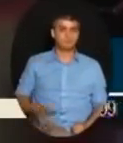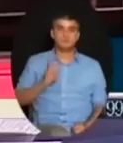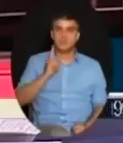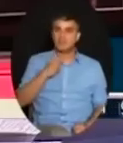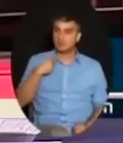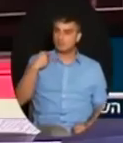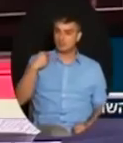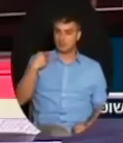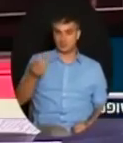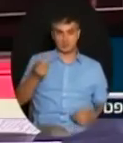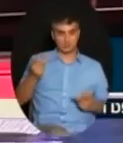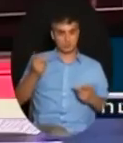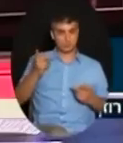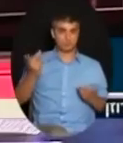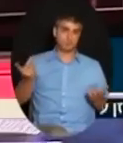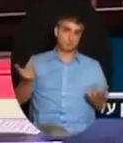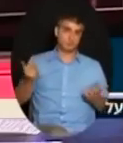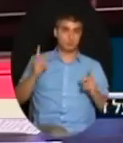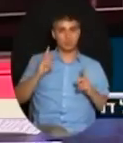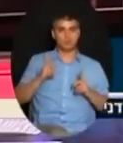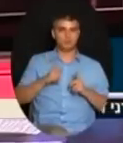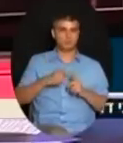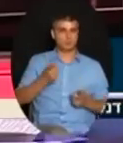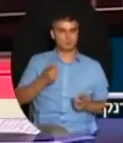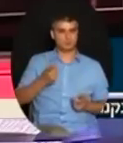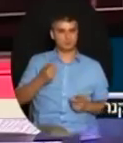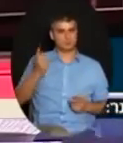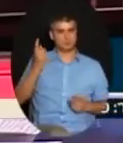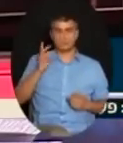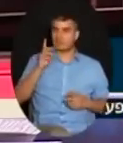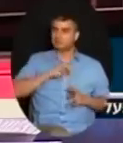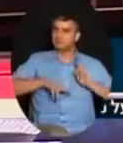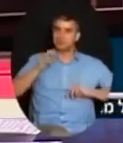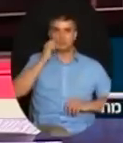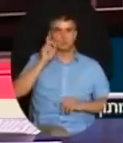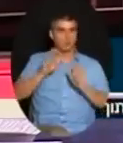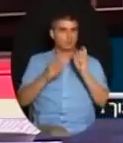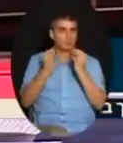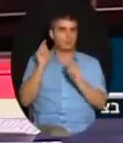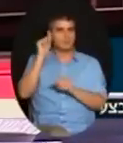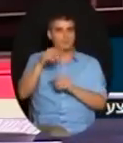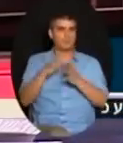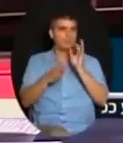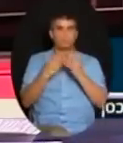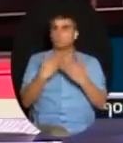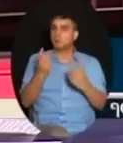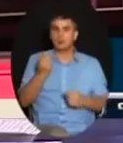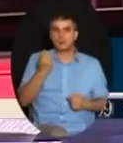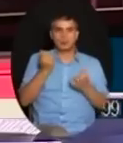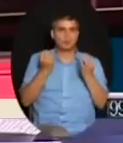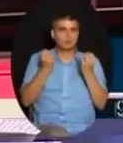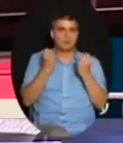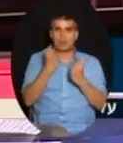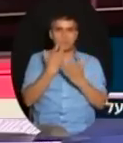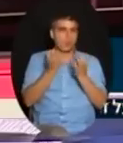אבל להקל, את יודעת, גסות לב כזאת בסבל יומיומי של אנשים שהרבה פעמים מגיעים להרכאות בלי פרוטה בכיס